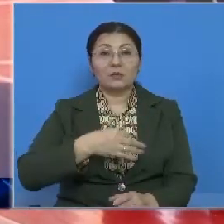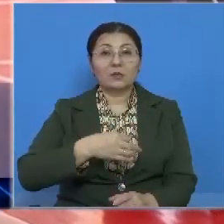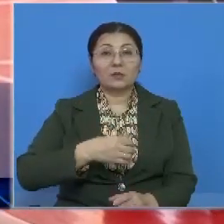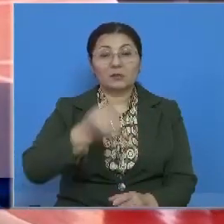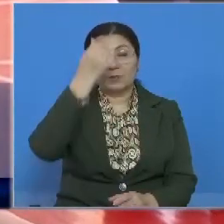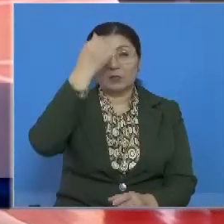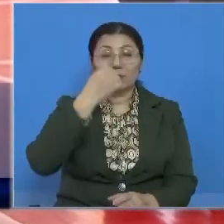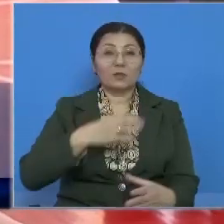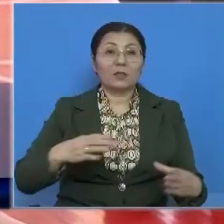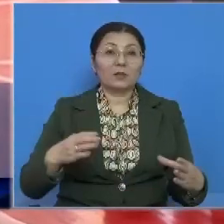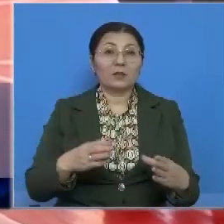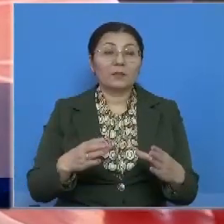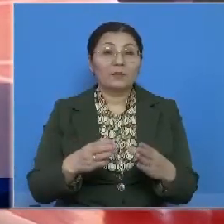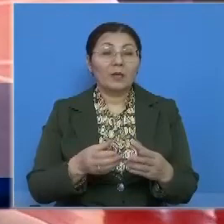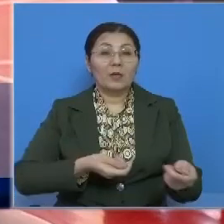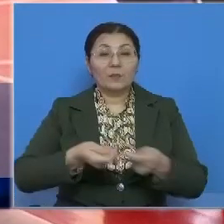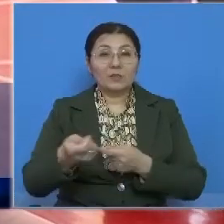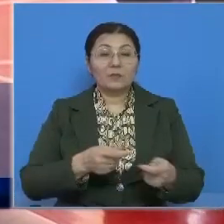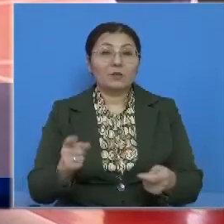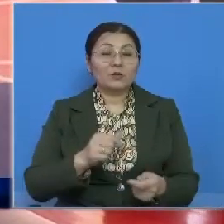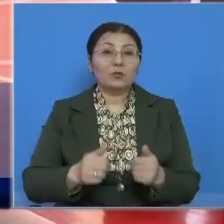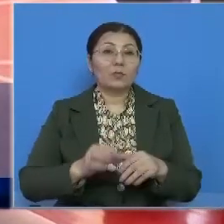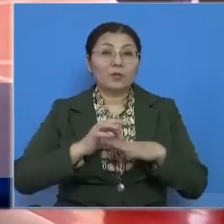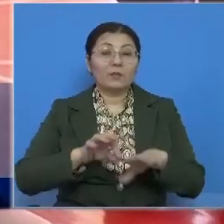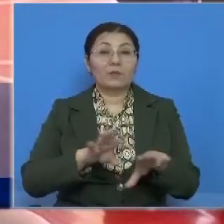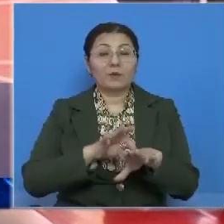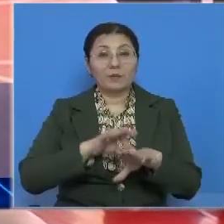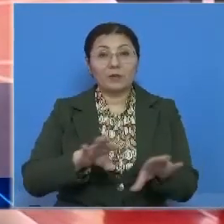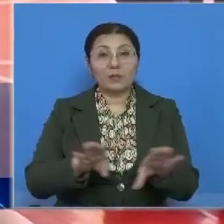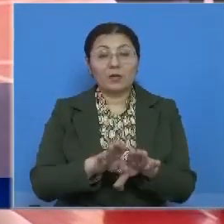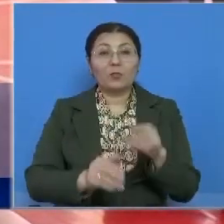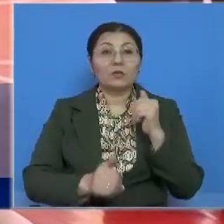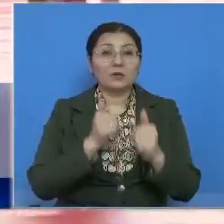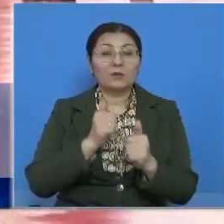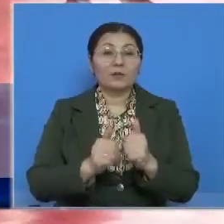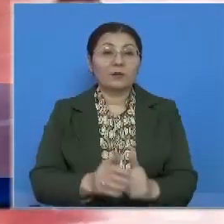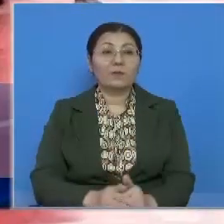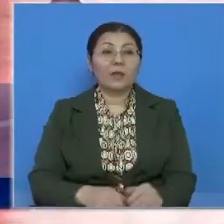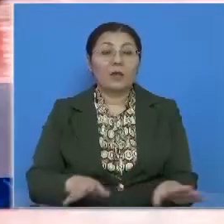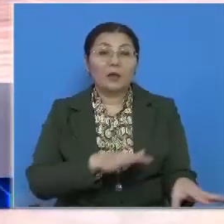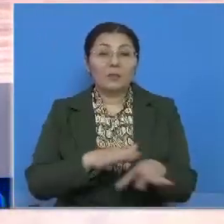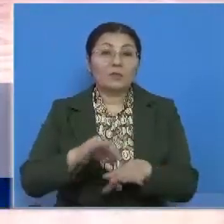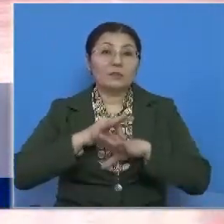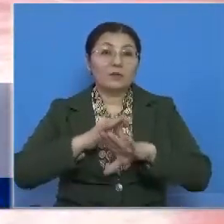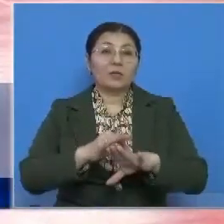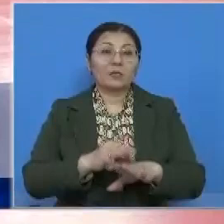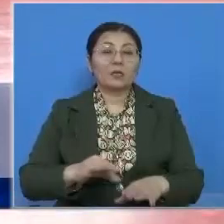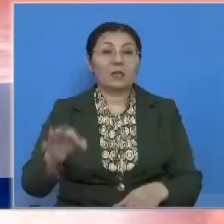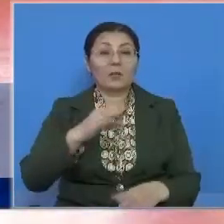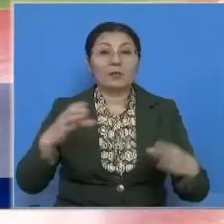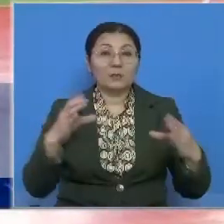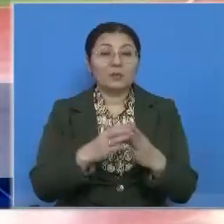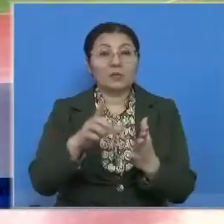совету ветеранов за организацию соревнований, пожелать участникам успехов, удачи. Мероприятие было организовано областным